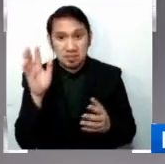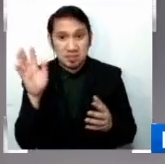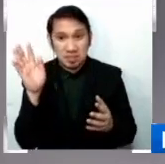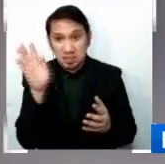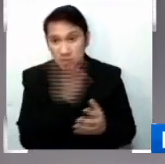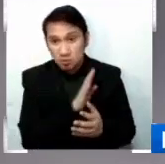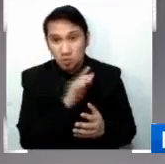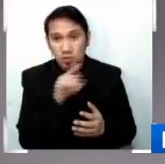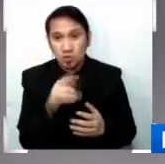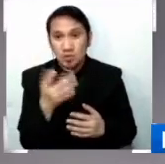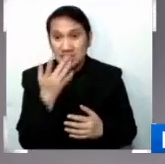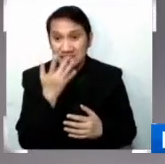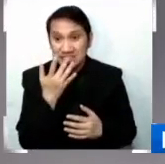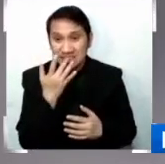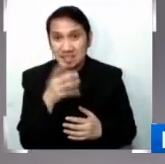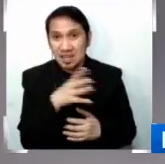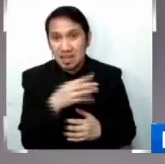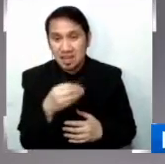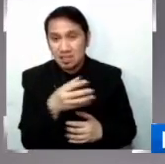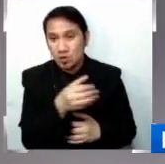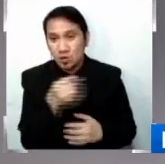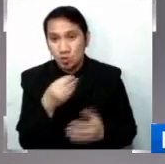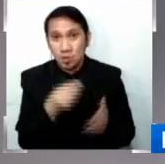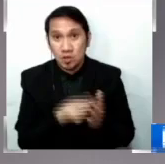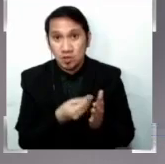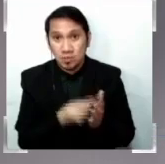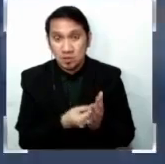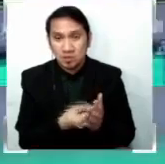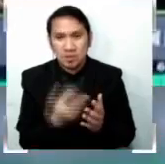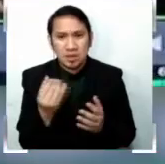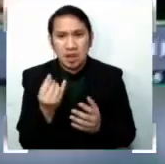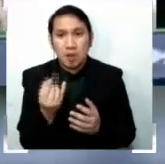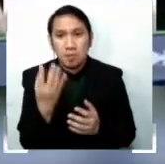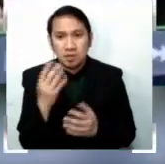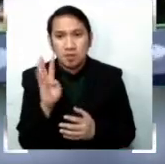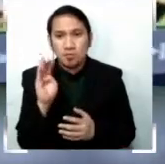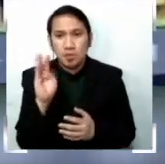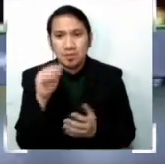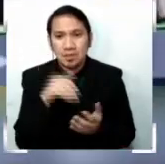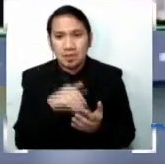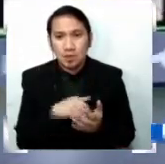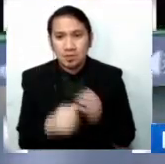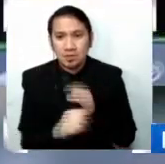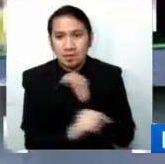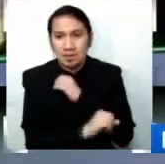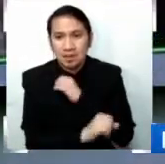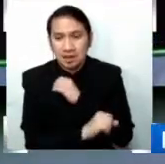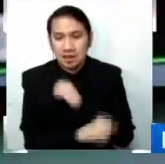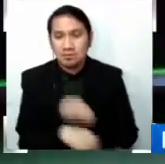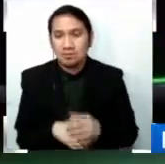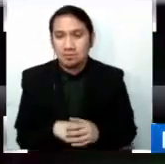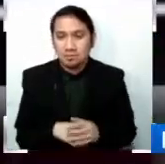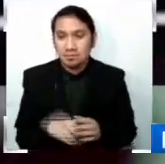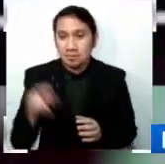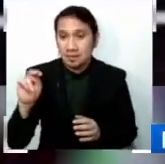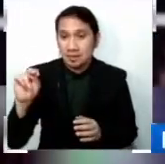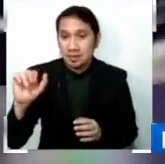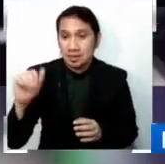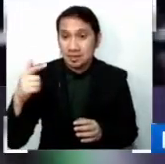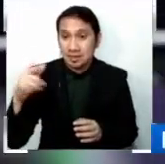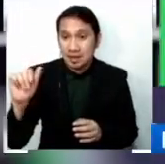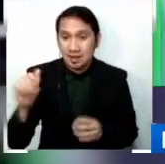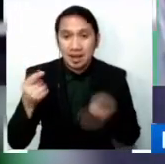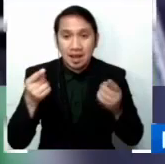vault ang perang nagkakahalaga ng mahigit 14,000 pesos. Sa Naga City, Salisi sa simbahan naman ang nahuli